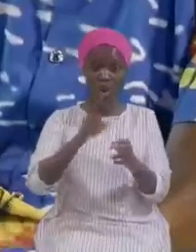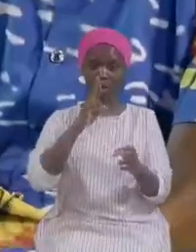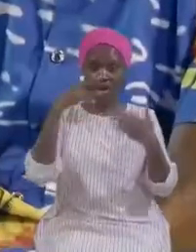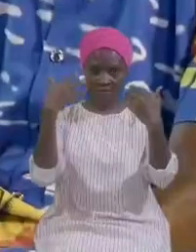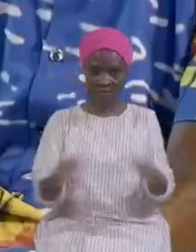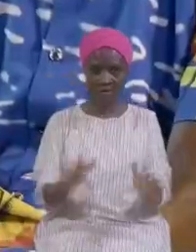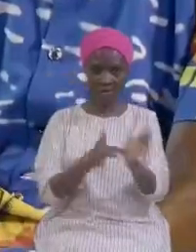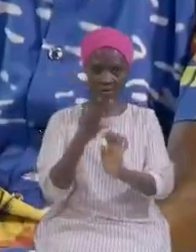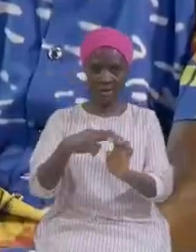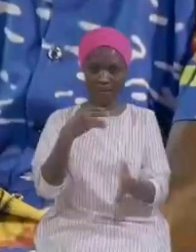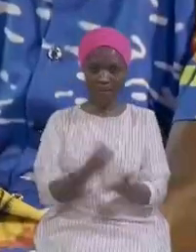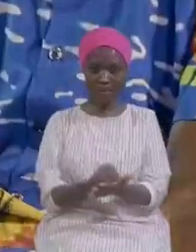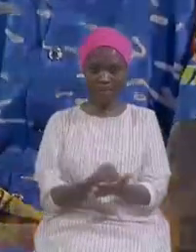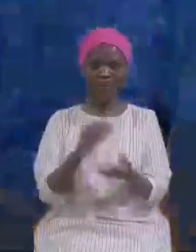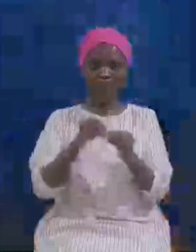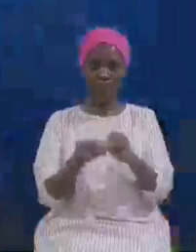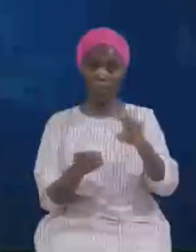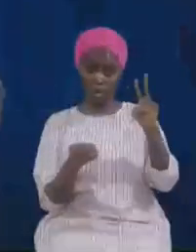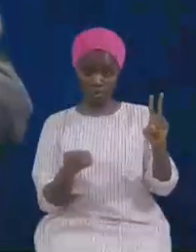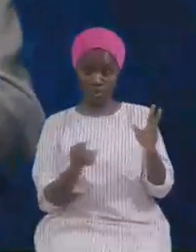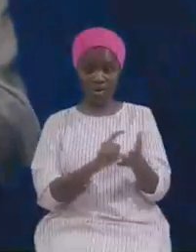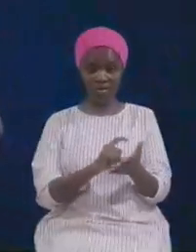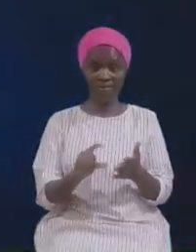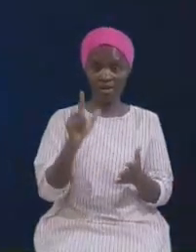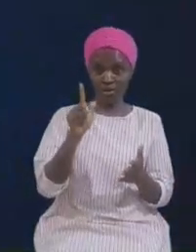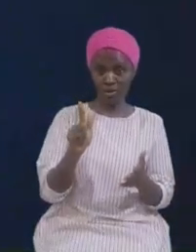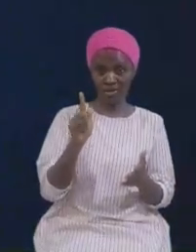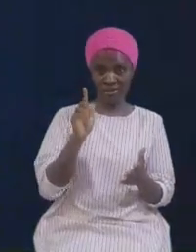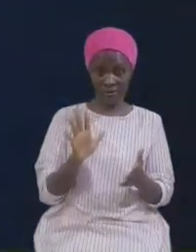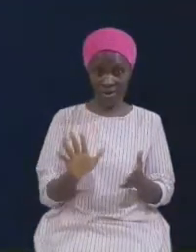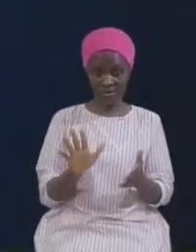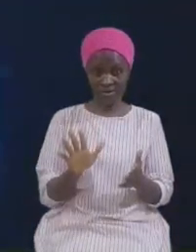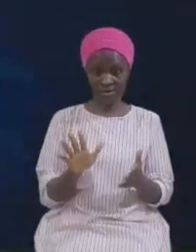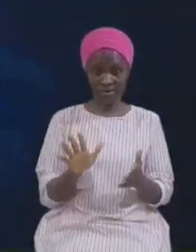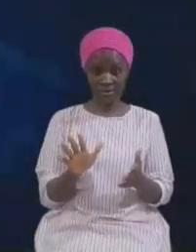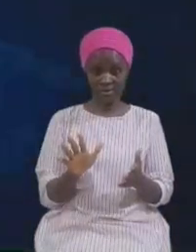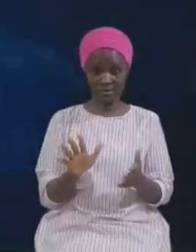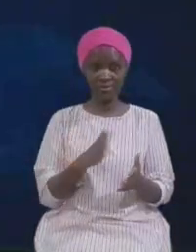terminés. Voyons deuxièmement, verset 25. Verset